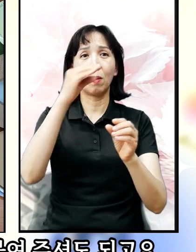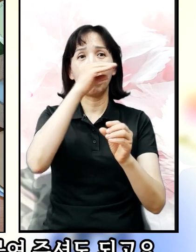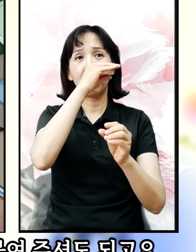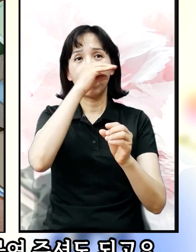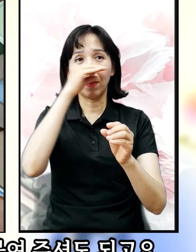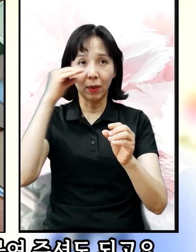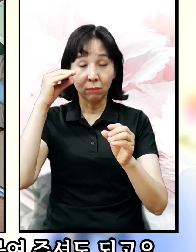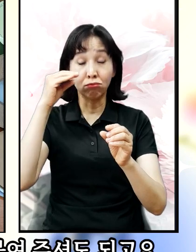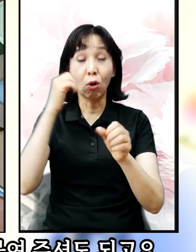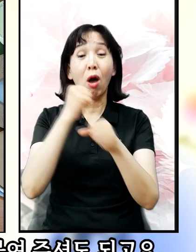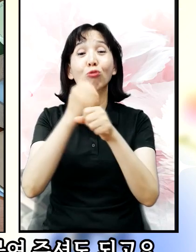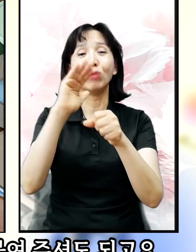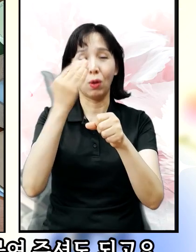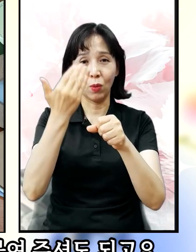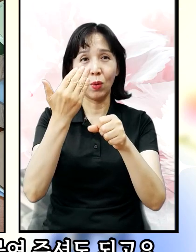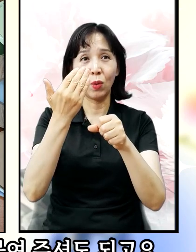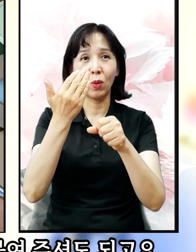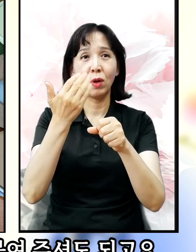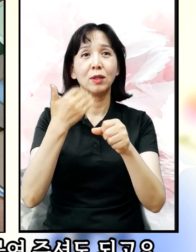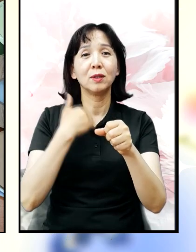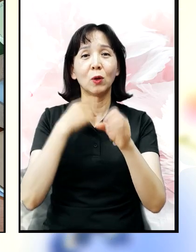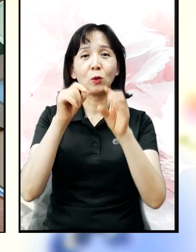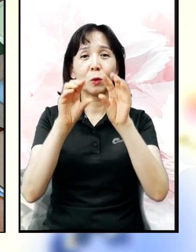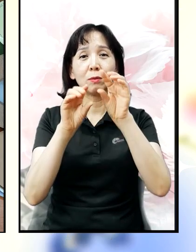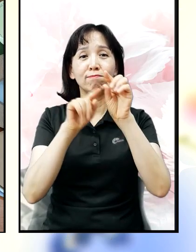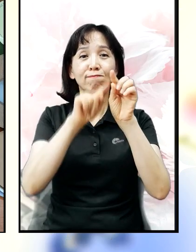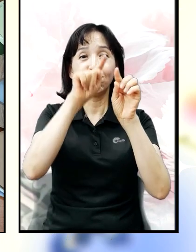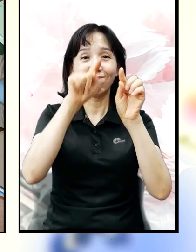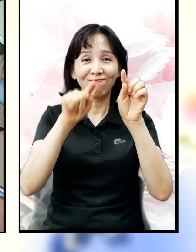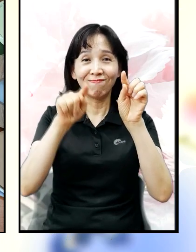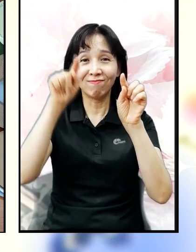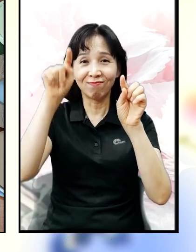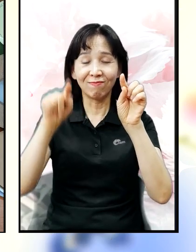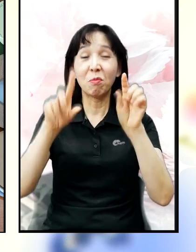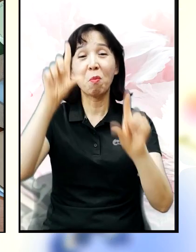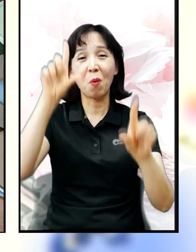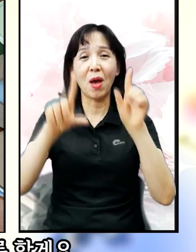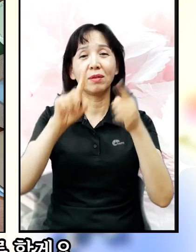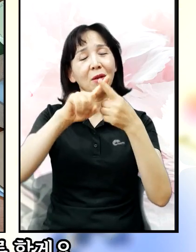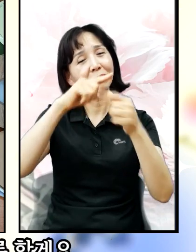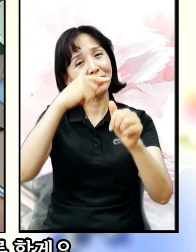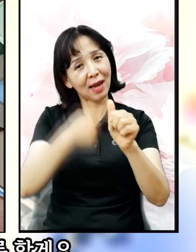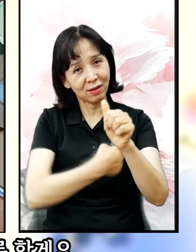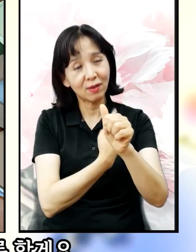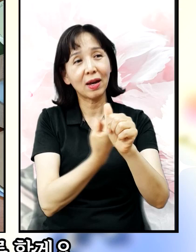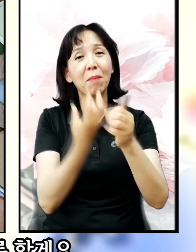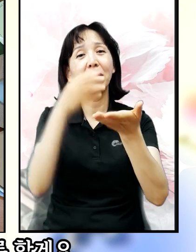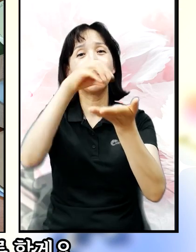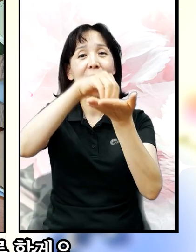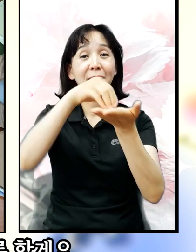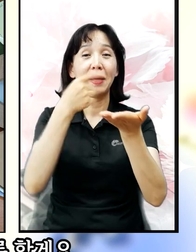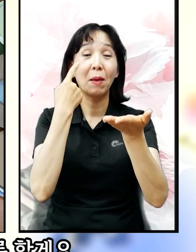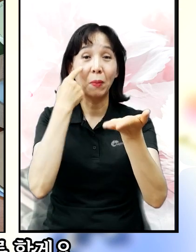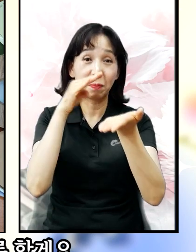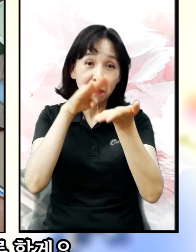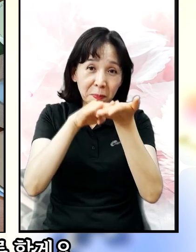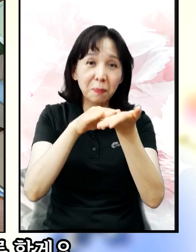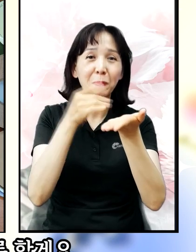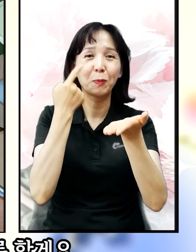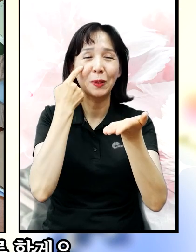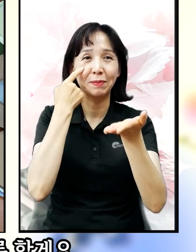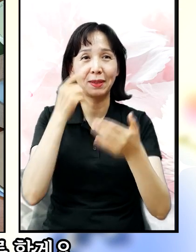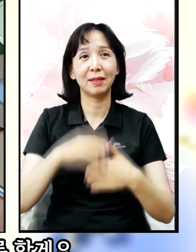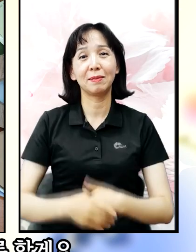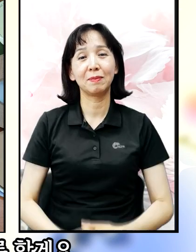서로 일자로 나란히 붙여 주셔도 되고요. 저는 살짝 지그재그로 좀 자연스럽게 한번 붙여 보도록